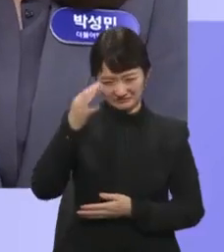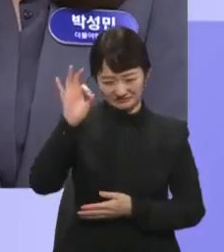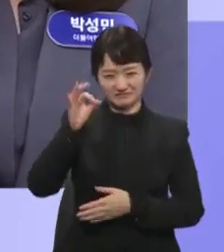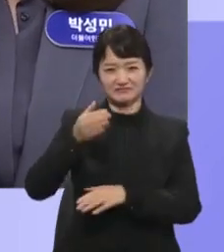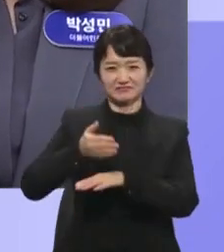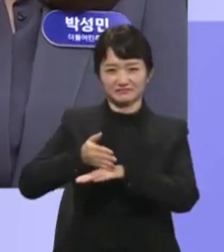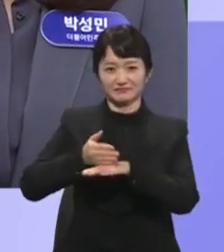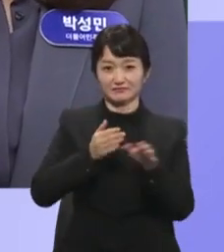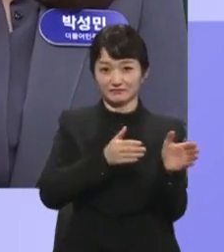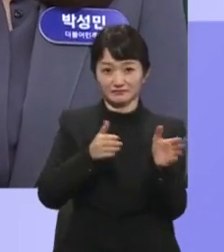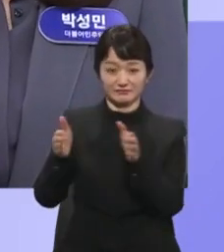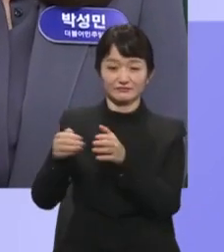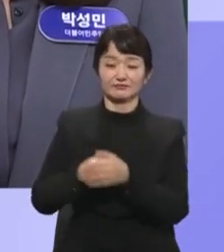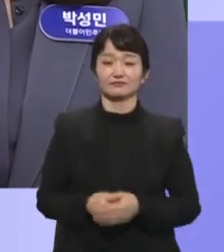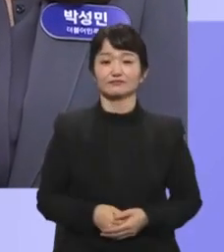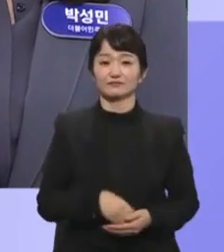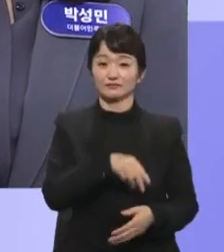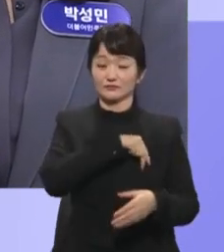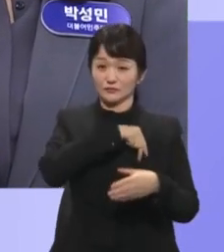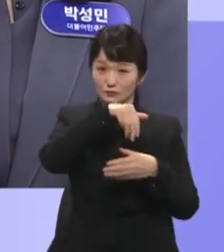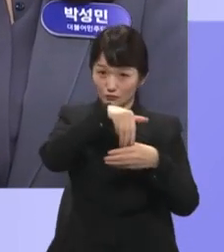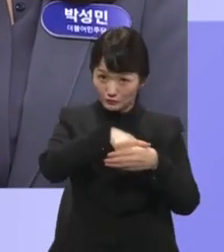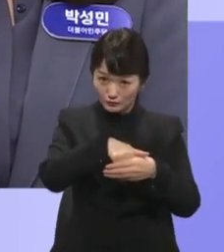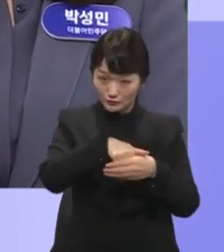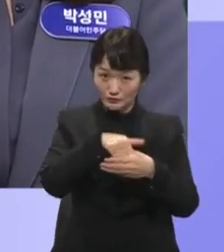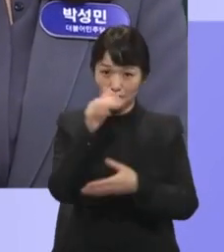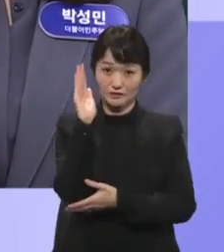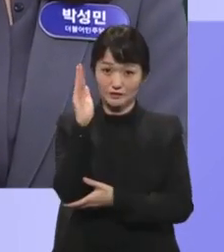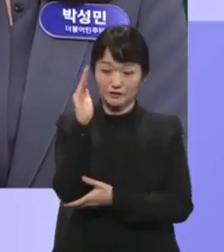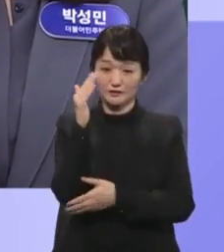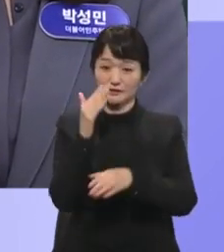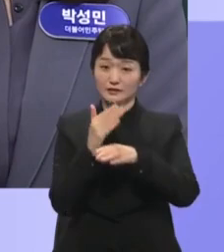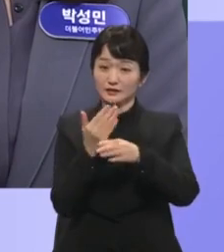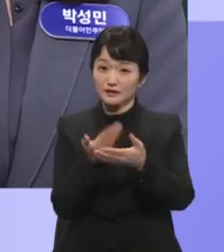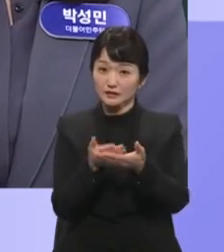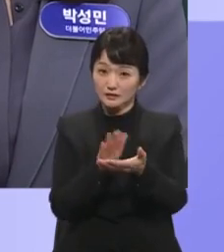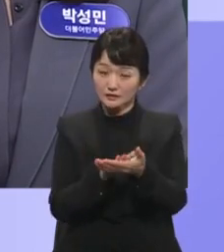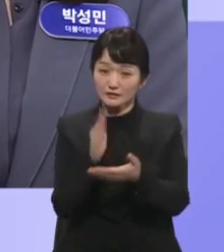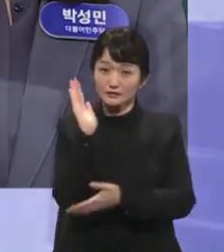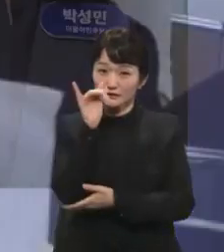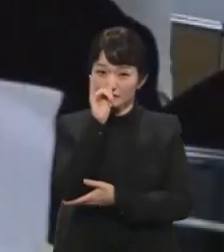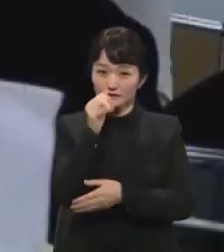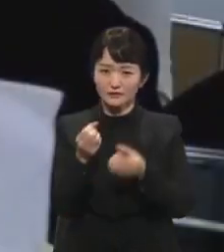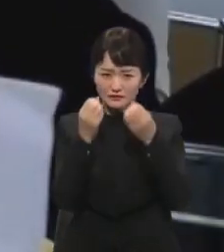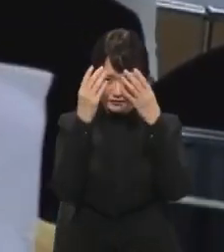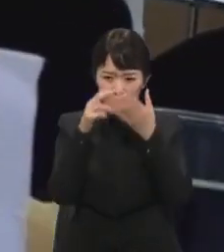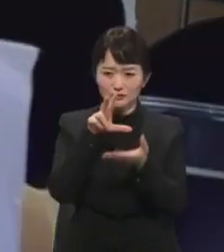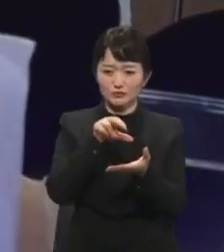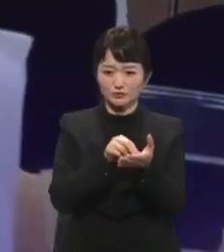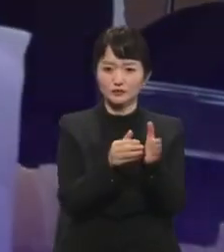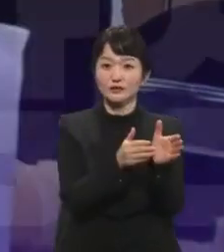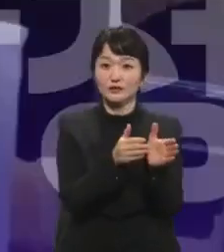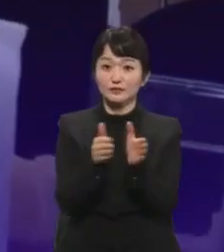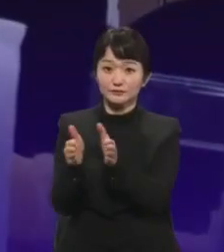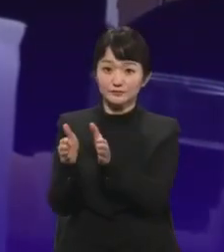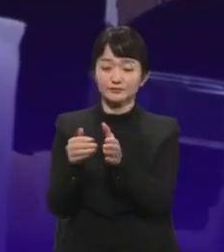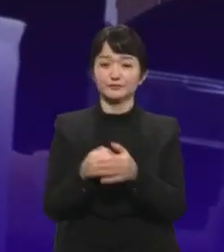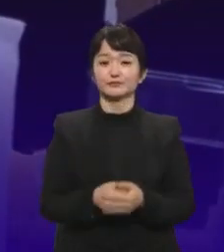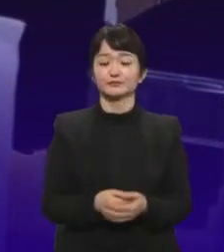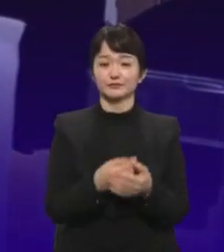자 뭐 요새 뭐 총선 얘기 뭐 당 혁신 얘기 좀 매주 해 왔는데 오늘 좀 새로운 주제가 준비가 되어 있습니다 첫 번째